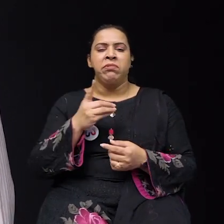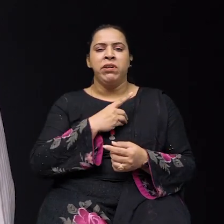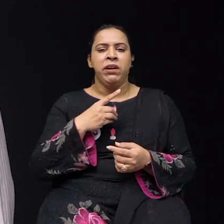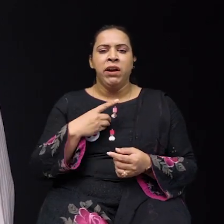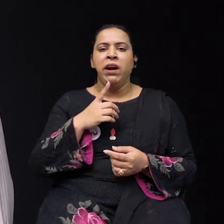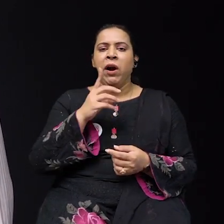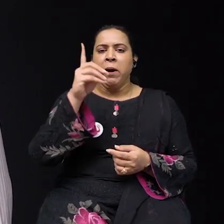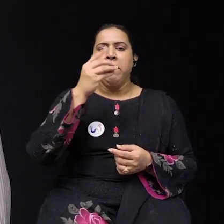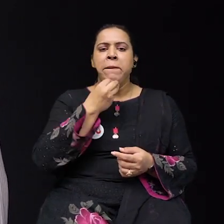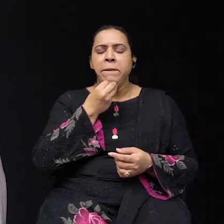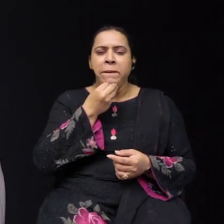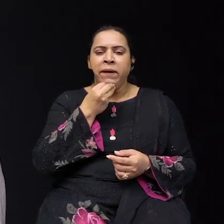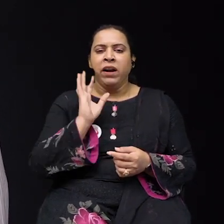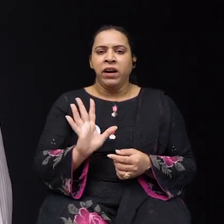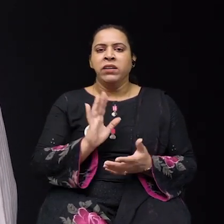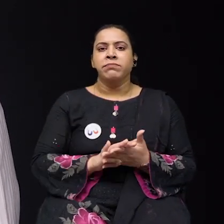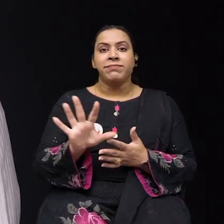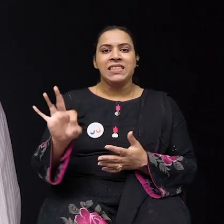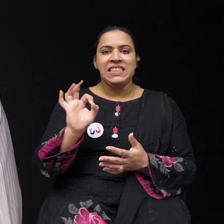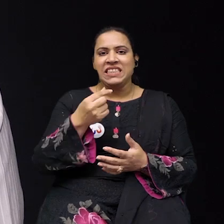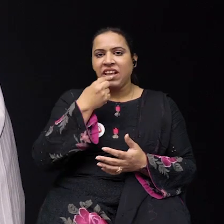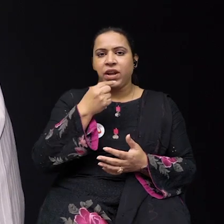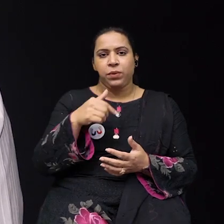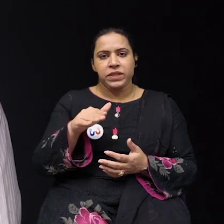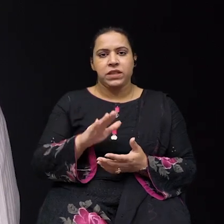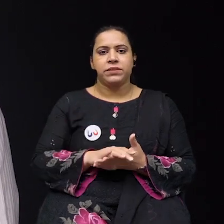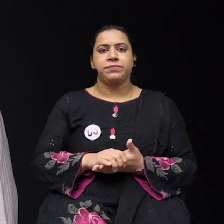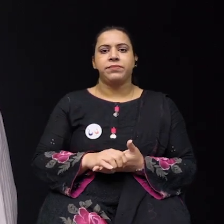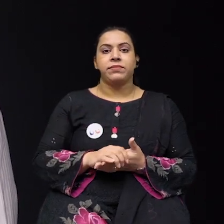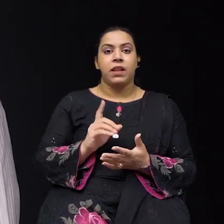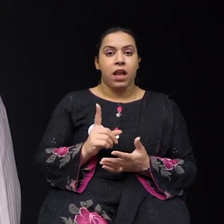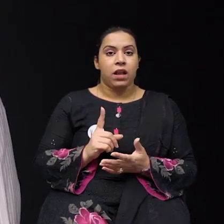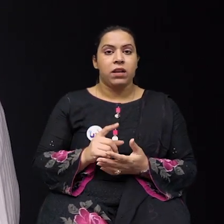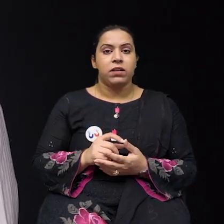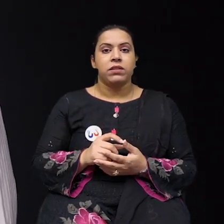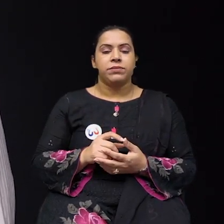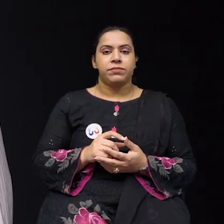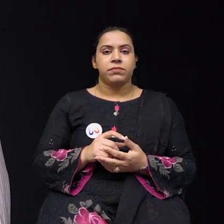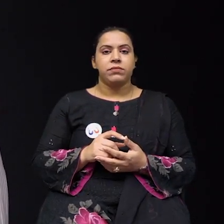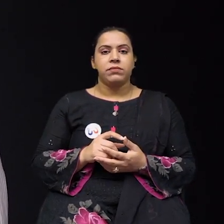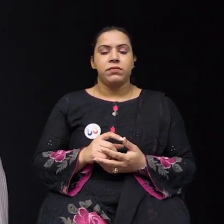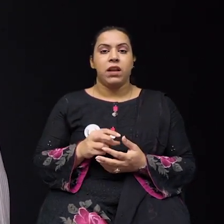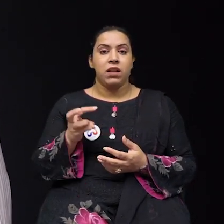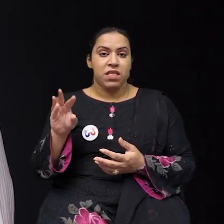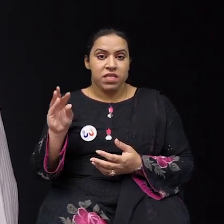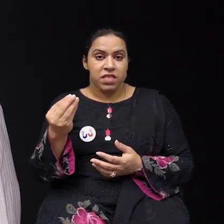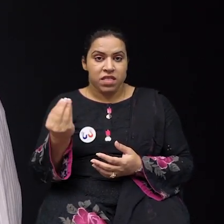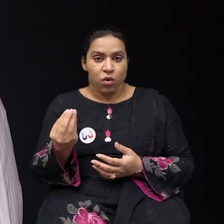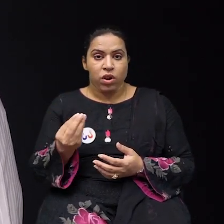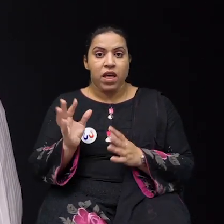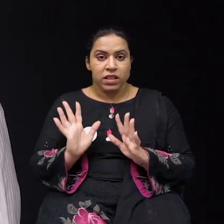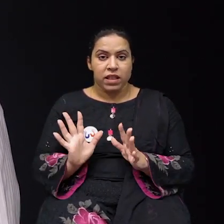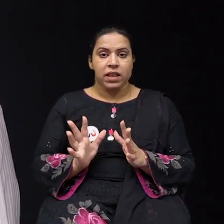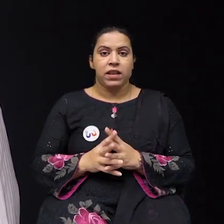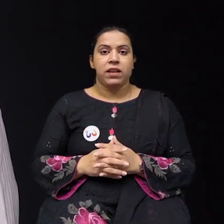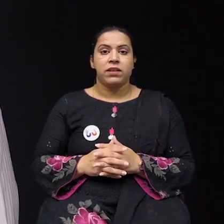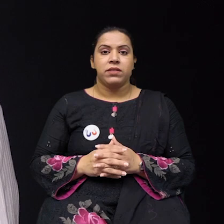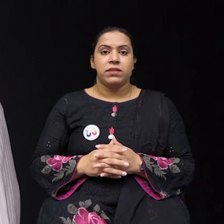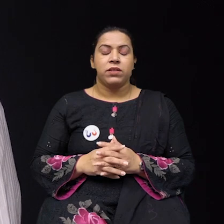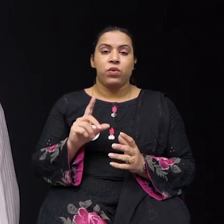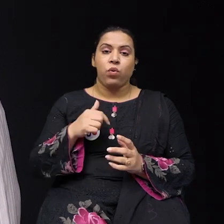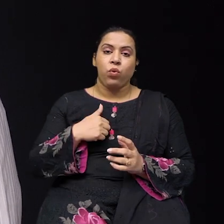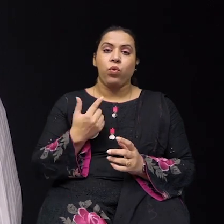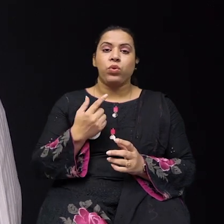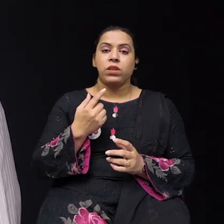پرانے مریض ہیں، عمر کا حصہ ایسا ہے تو وہ ایک خاص دوائیوں پہ جاتے ہیں. اگر ان کے پاس فیسلٹیز کی اویلیبلٹی کچھ